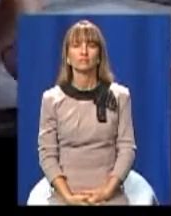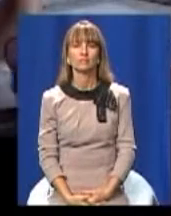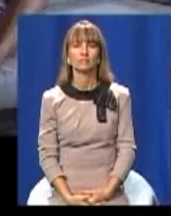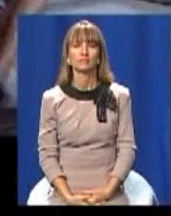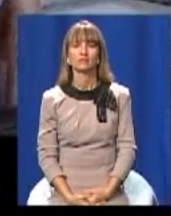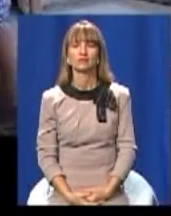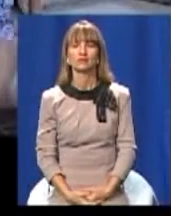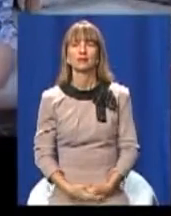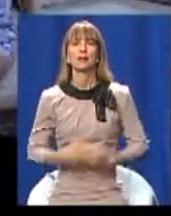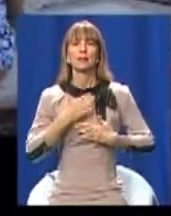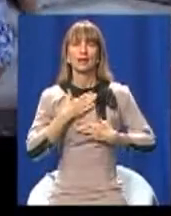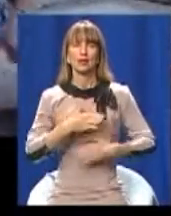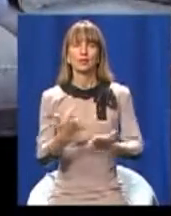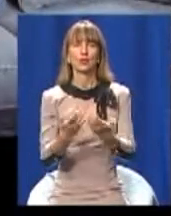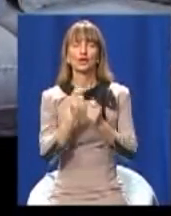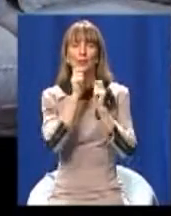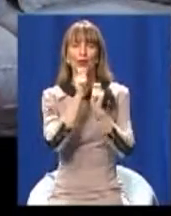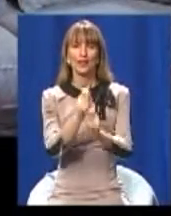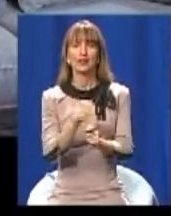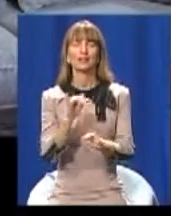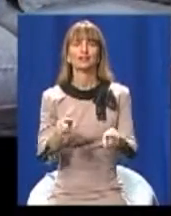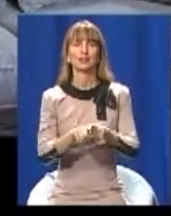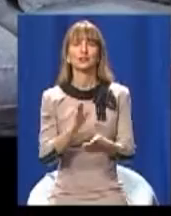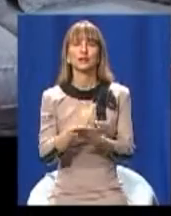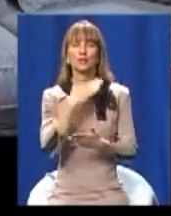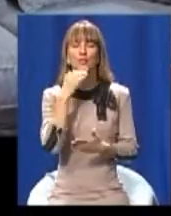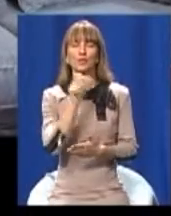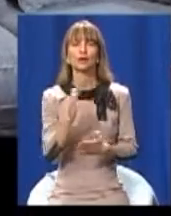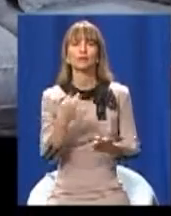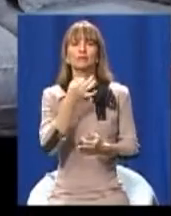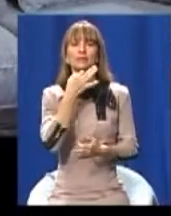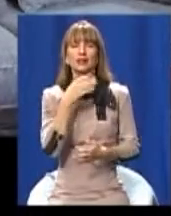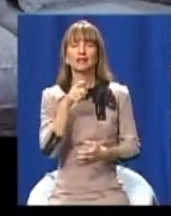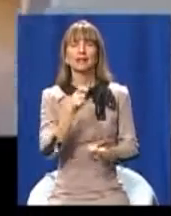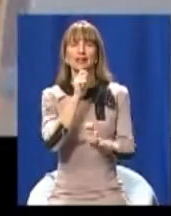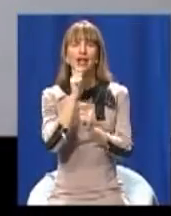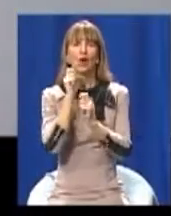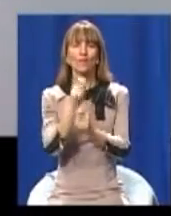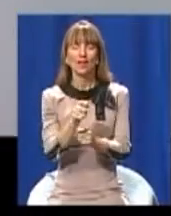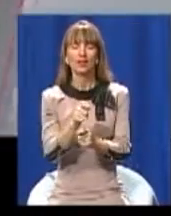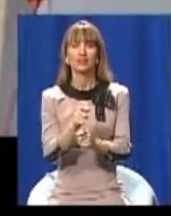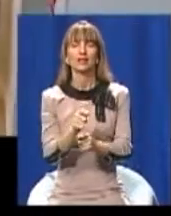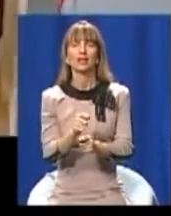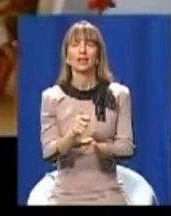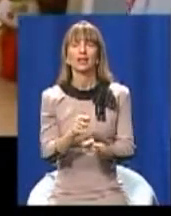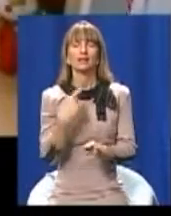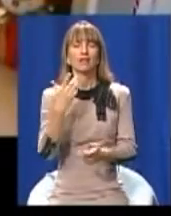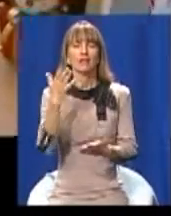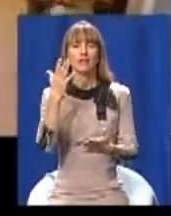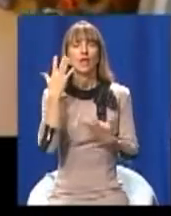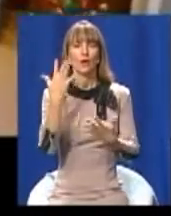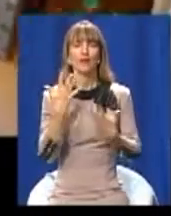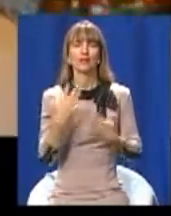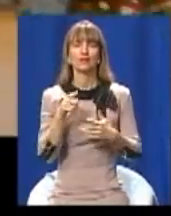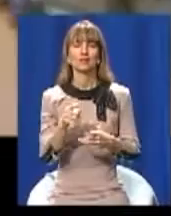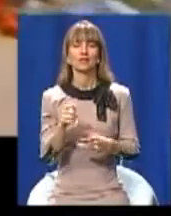Кому неприємно отримувати подарунки? Але також є багато людей, хто обожнює їх і дарувати. Люди не уявляють тих хвилюючих моментів,